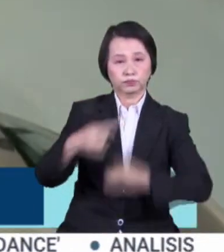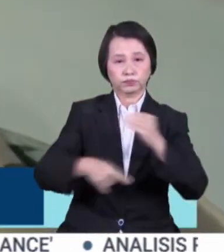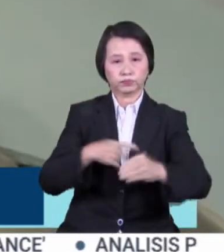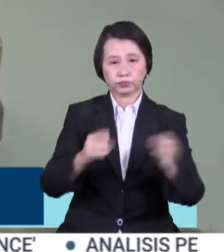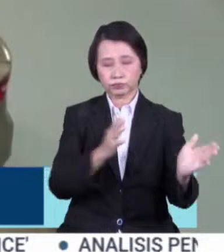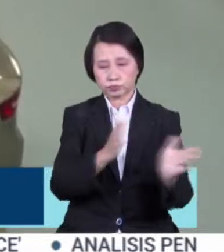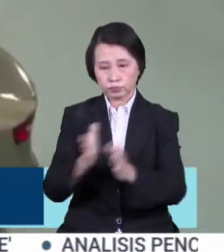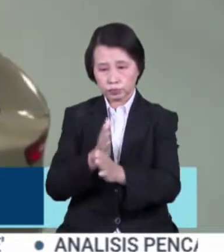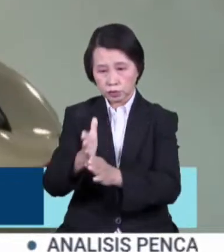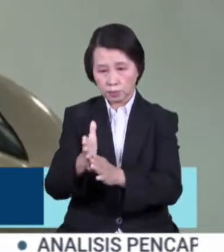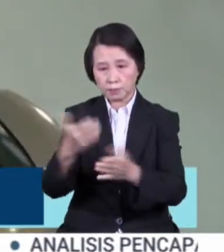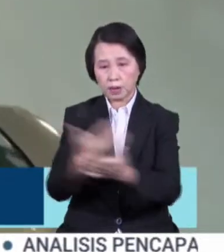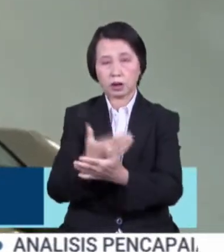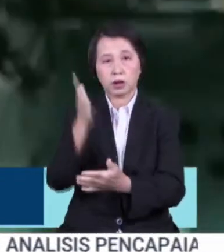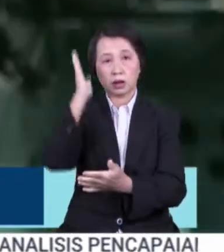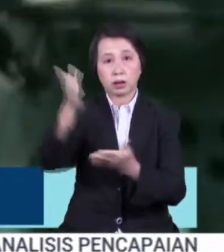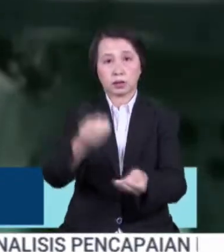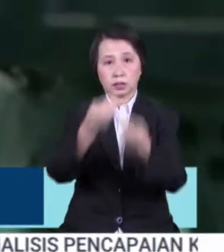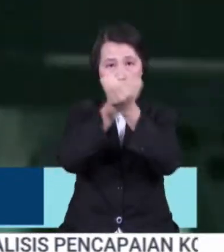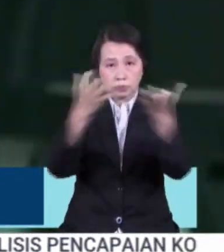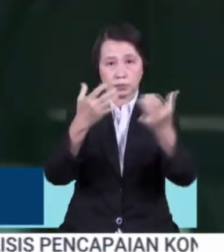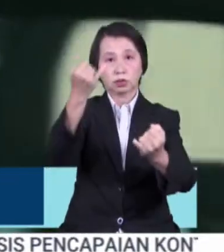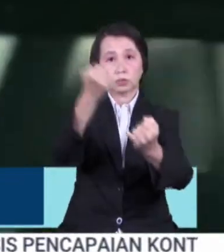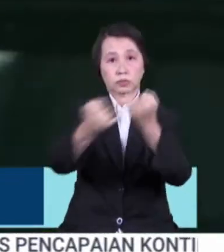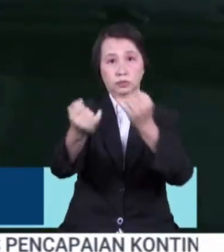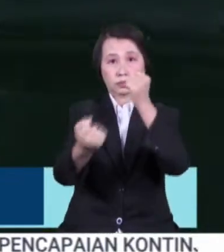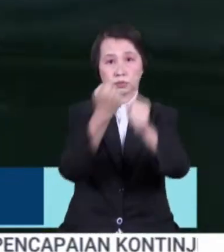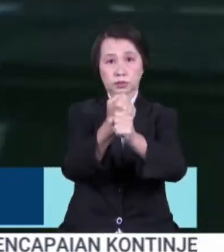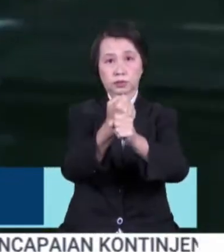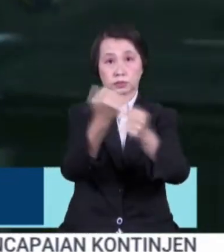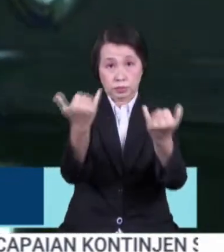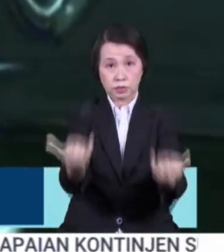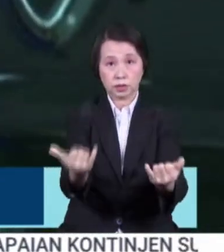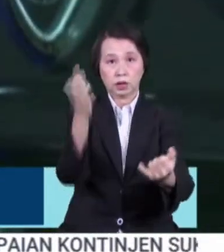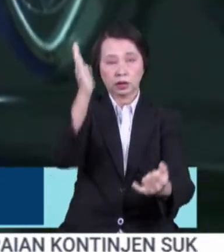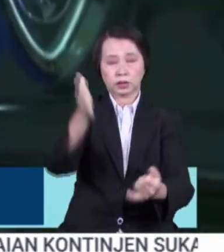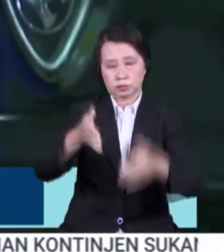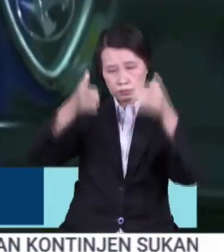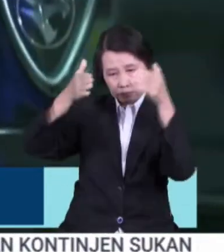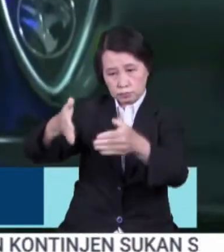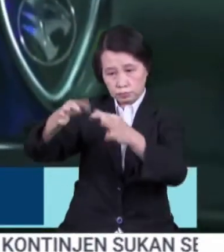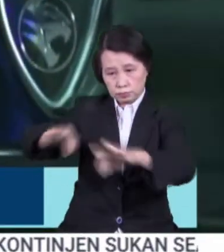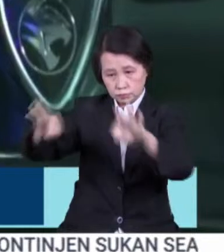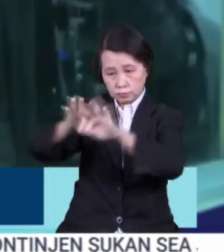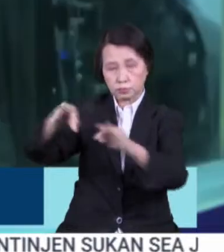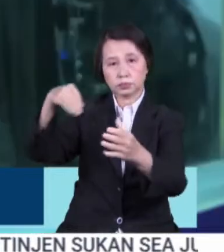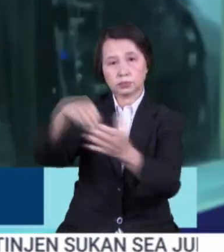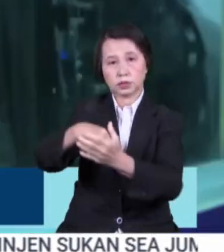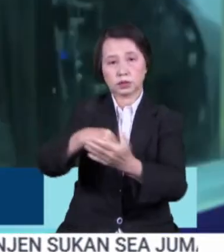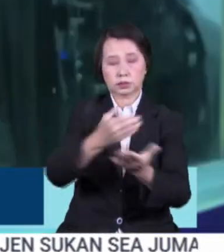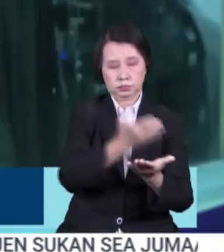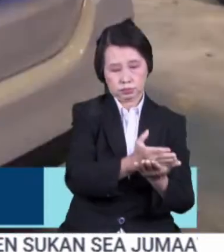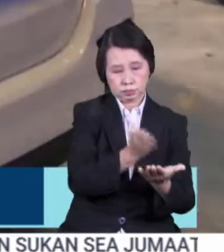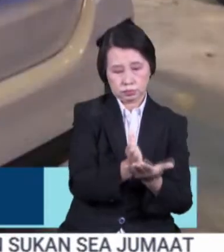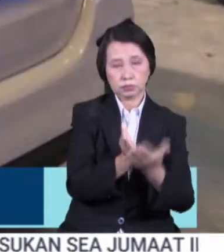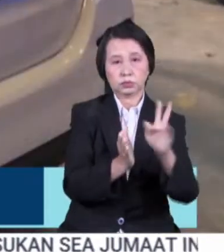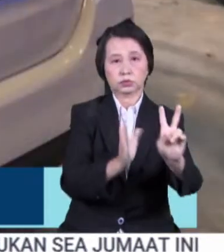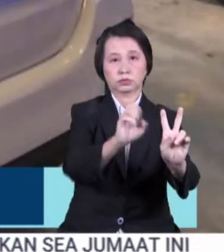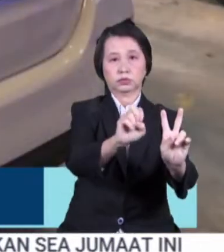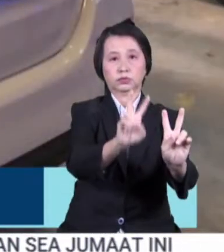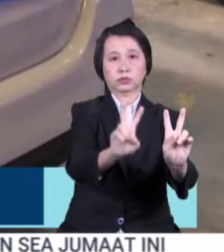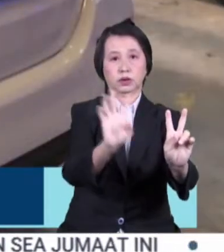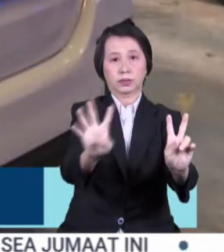baru itu dijangka diumumkan hujung tahun ini selain diberi perhatian utama dalam intipati belanjawan